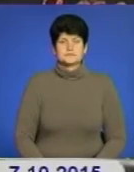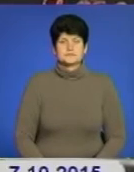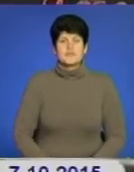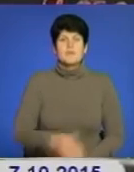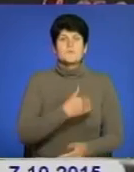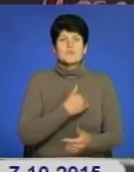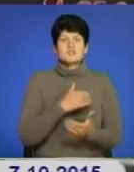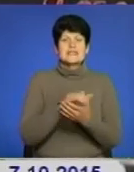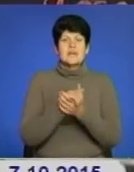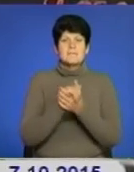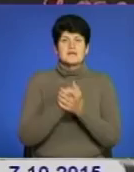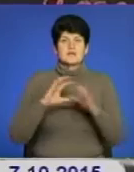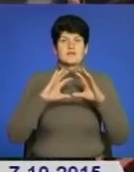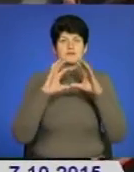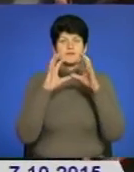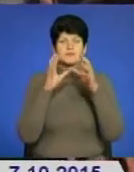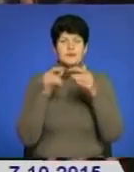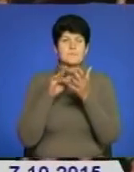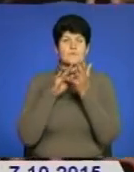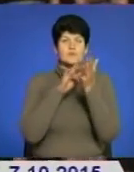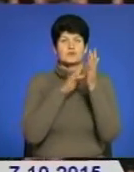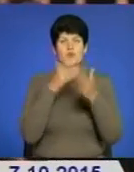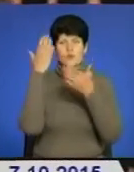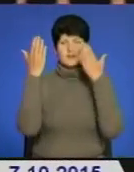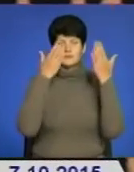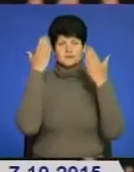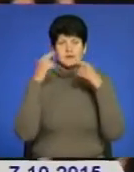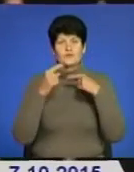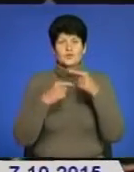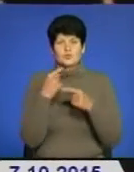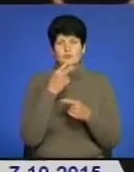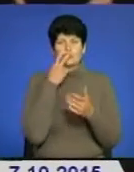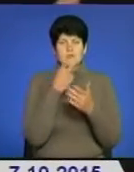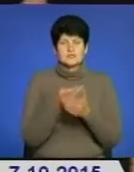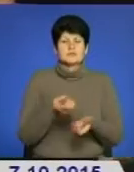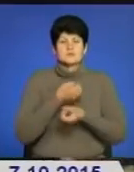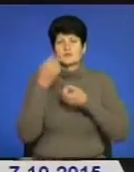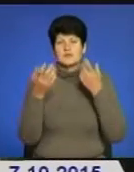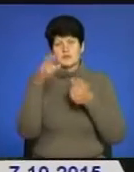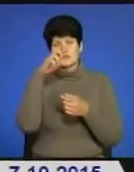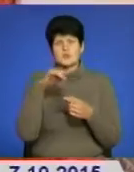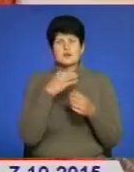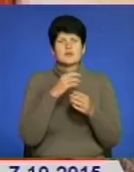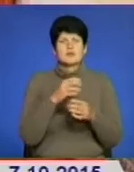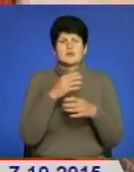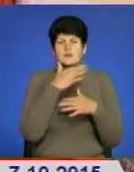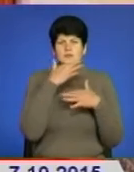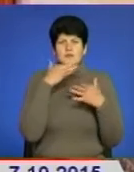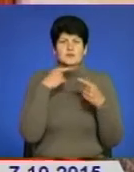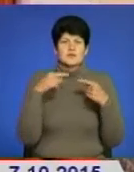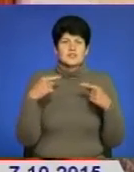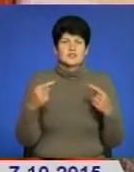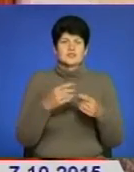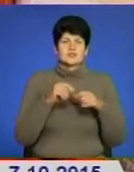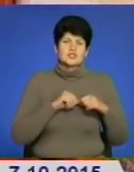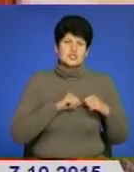Побажання миру і навколосвітніх подорожей, гуляти на весіллі внуків, побачити процвітаючу країну і сотні інших щирих і жартівливих